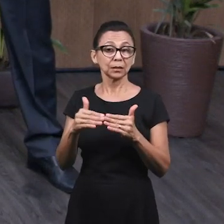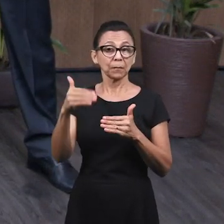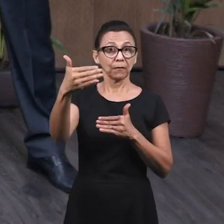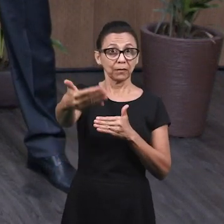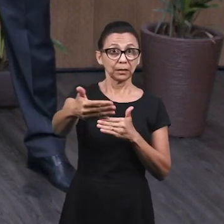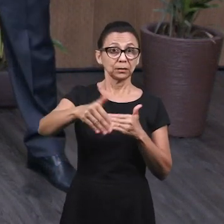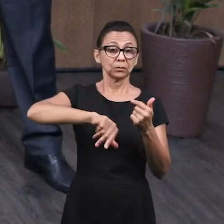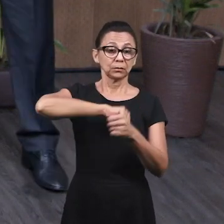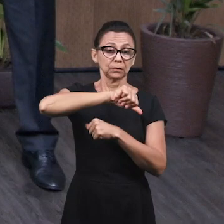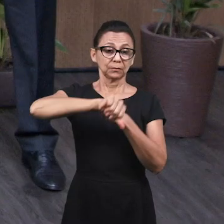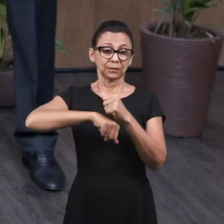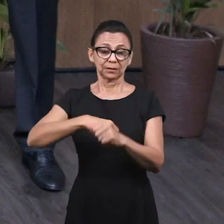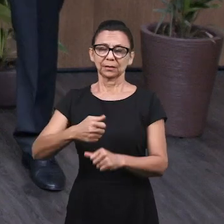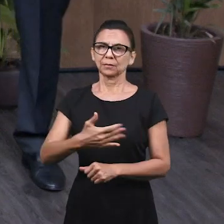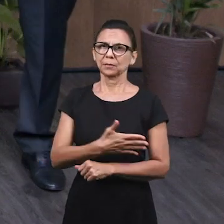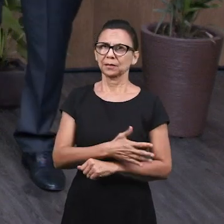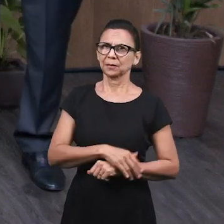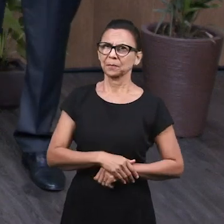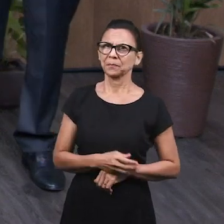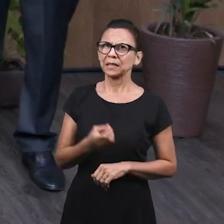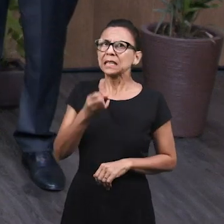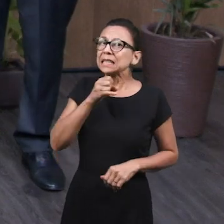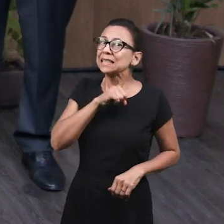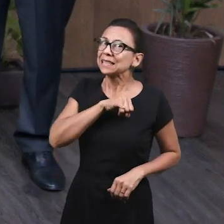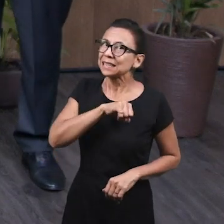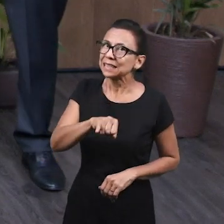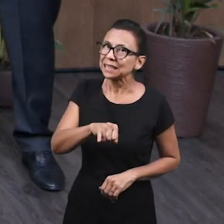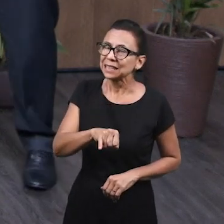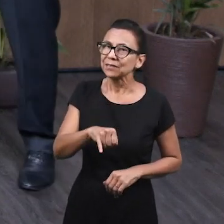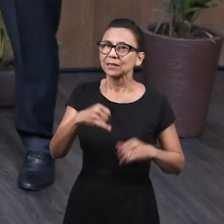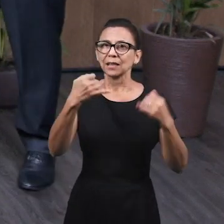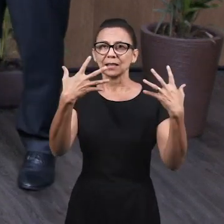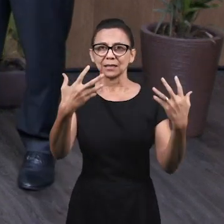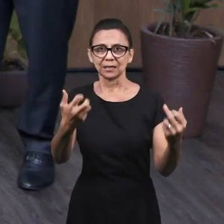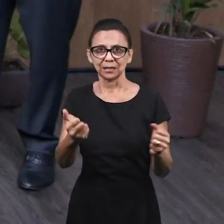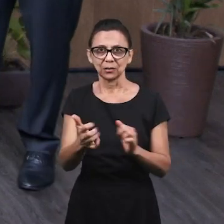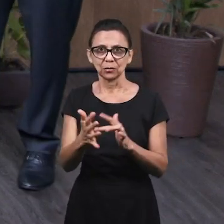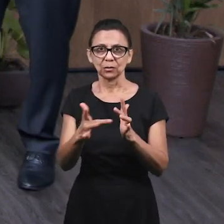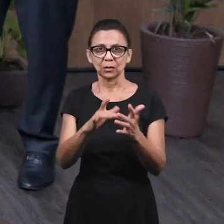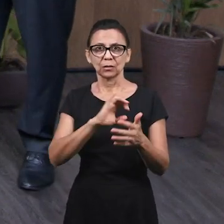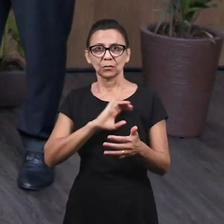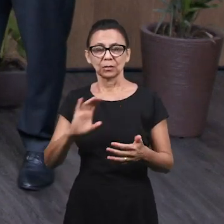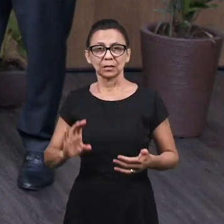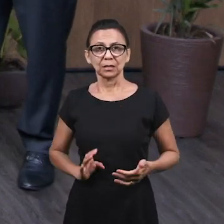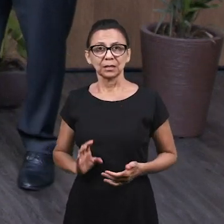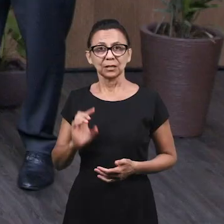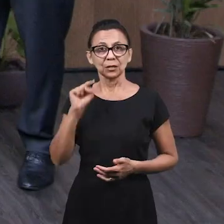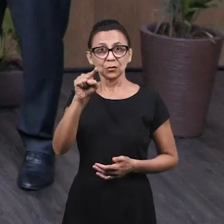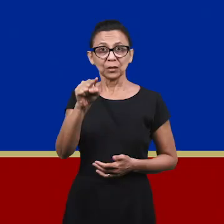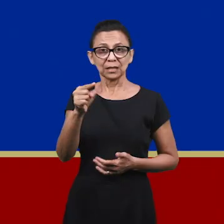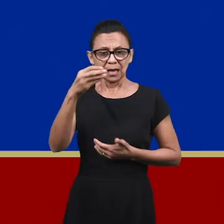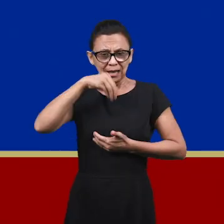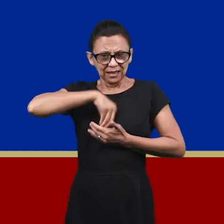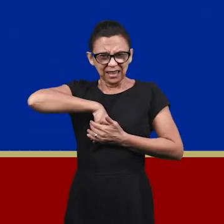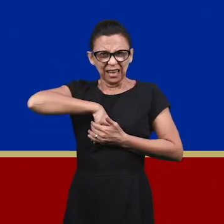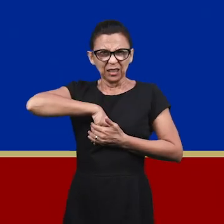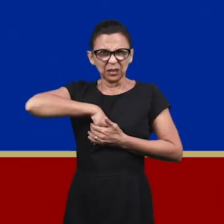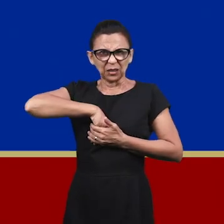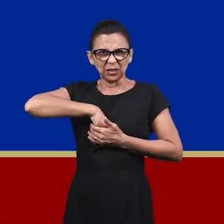quelqu'un est en Christ, se alguém il est une nouvelle créature. Les choses vieilles sont déjà